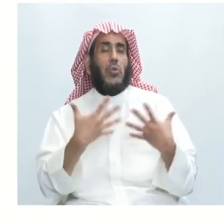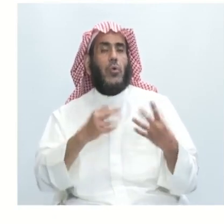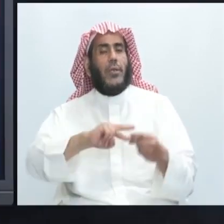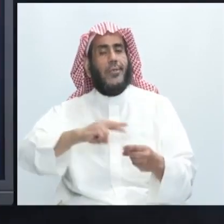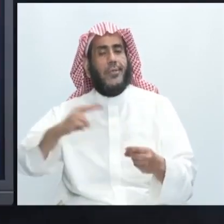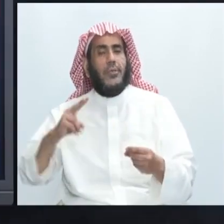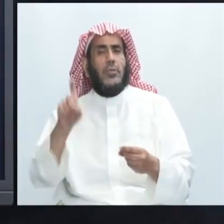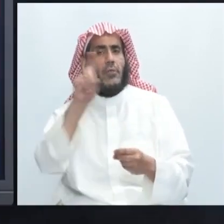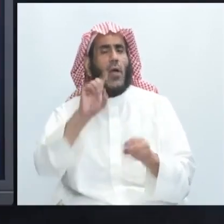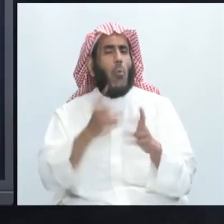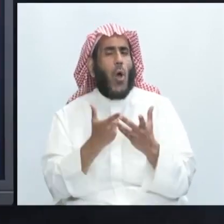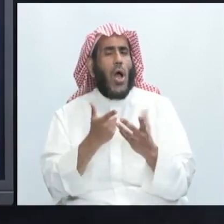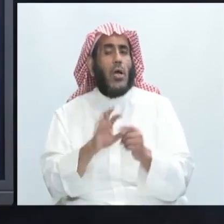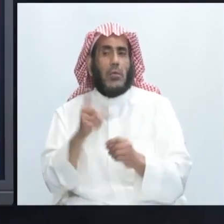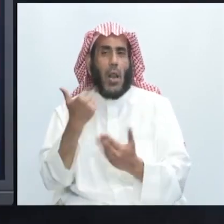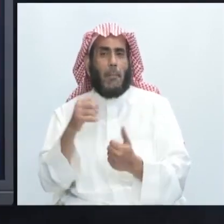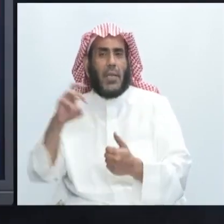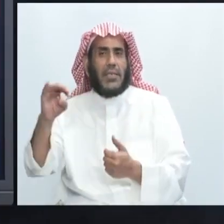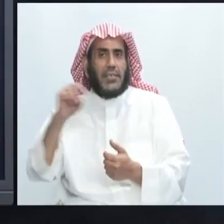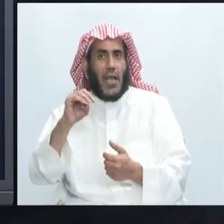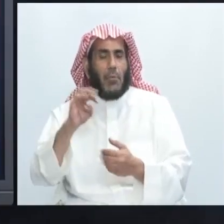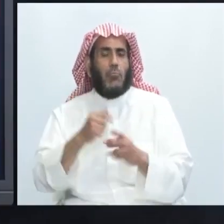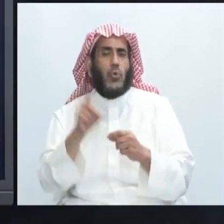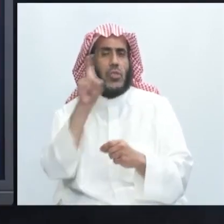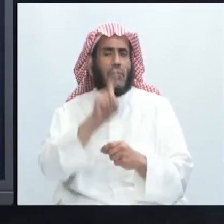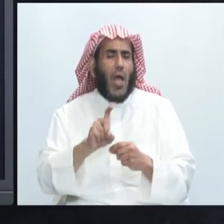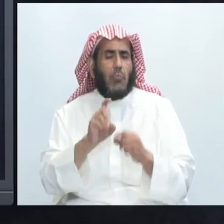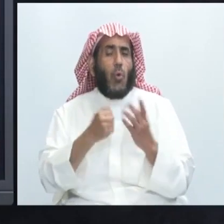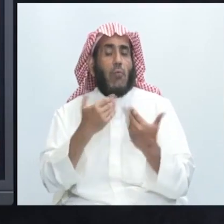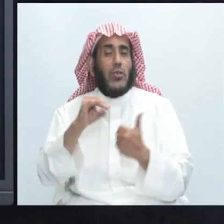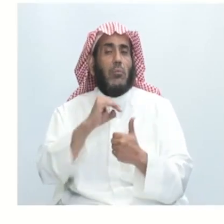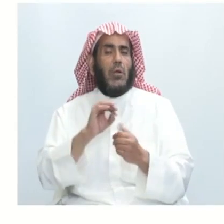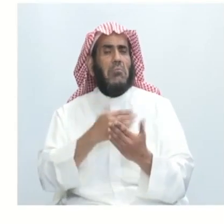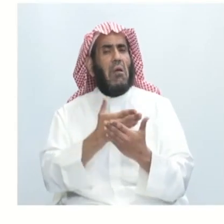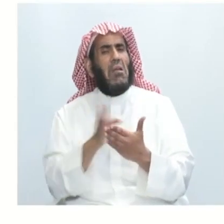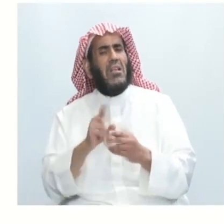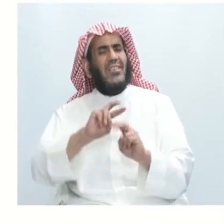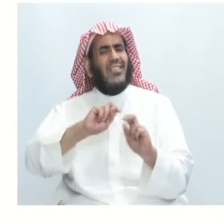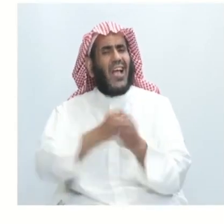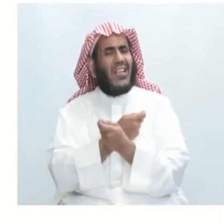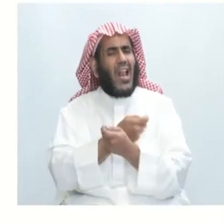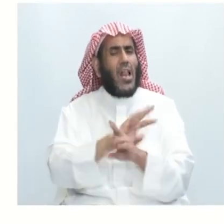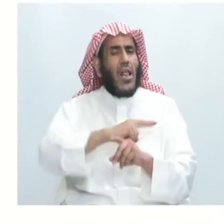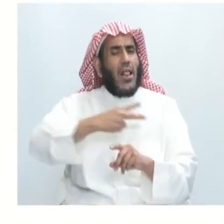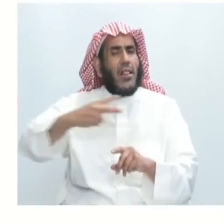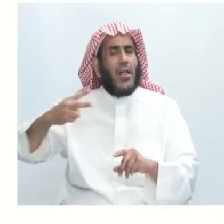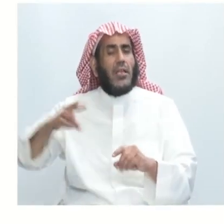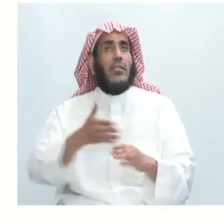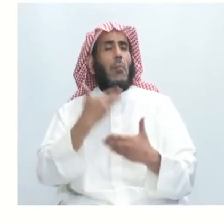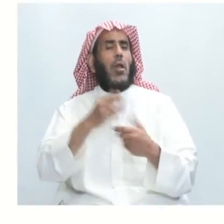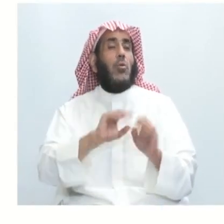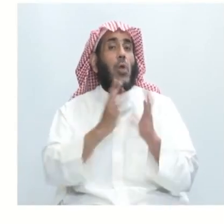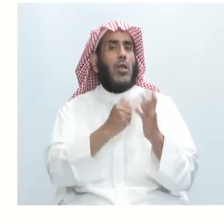قبل ما تعرفنا الاستفهام هو طلب الاجابه او استفهام عن شيء بمعنى طلب اجابه لكن قد يخرج عن غربه الاصلي لاغراض البلاغيه في التمني